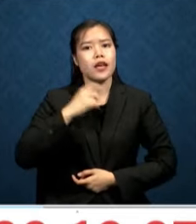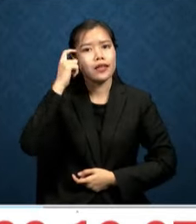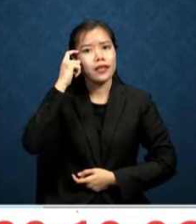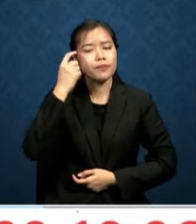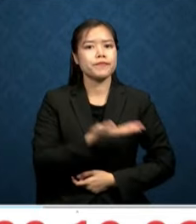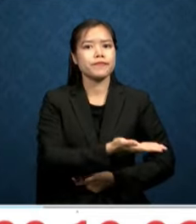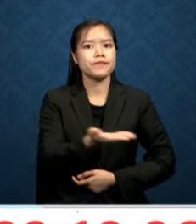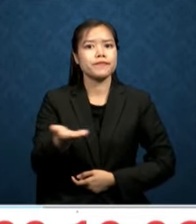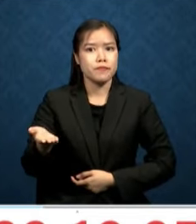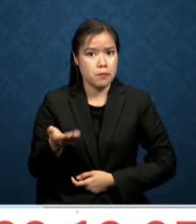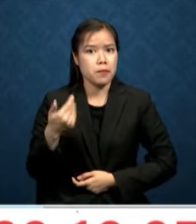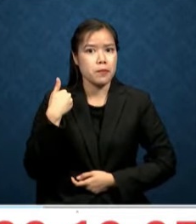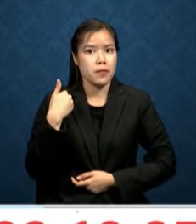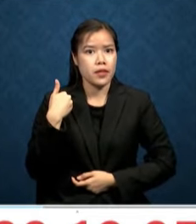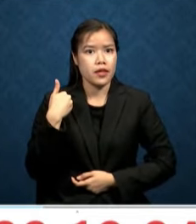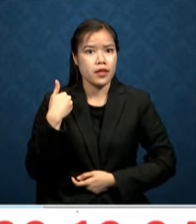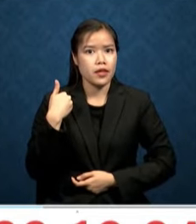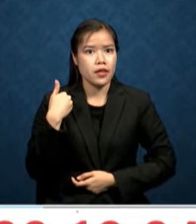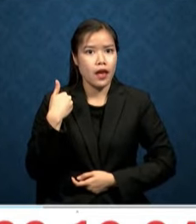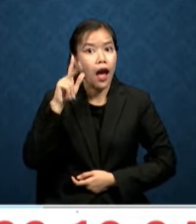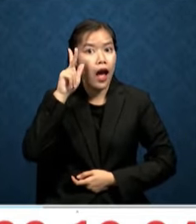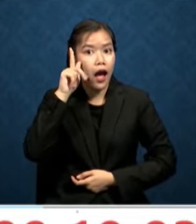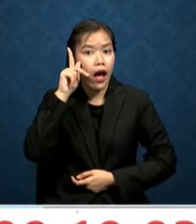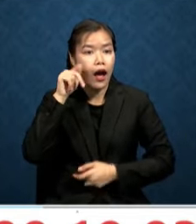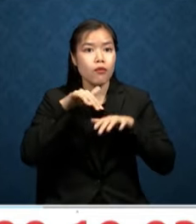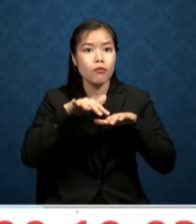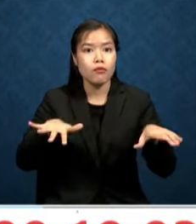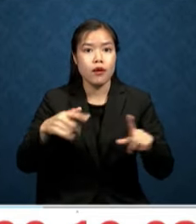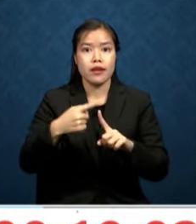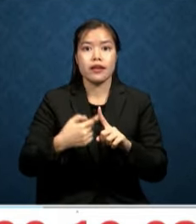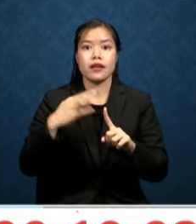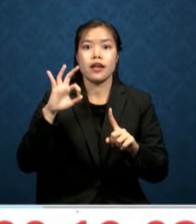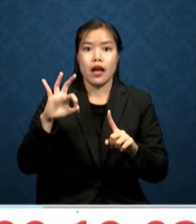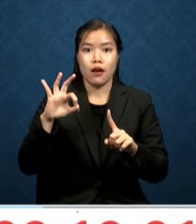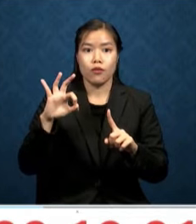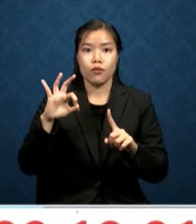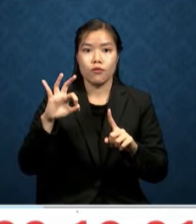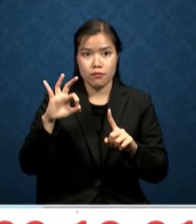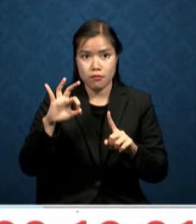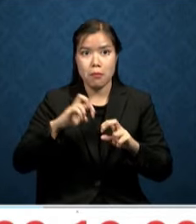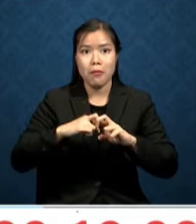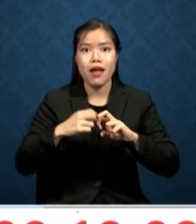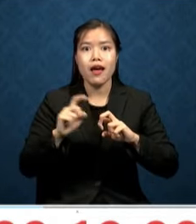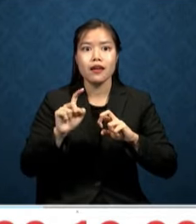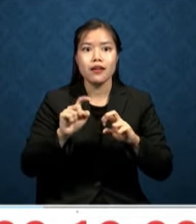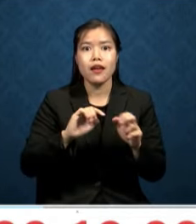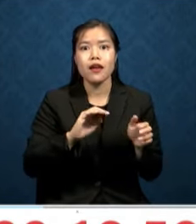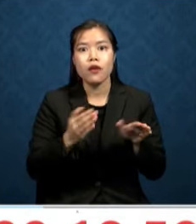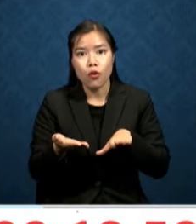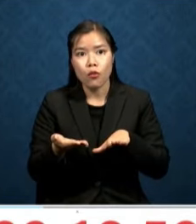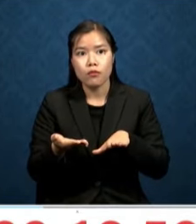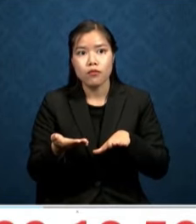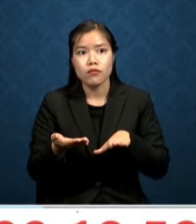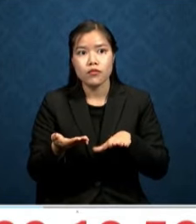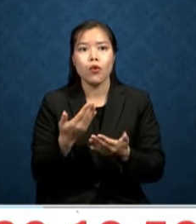านนะฮะก็ได้ติดตามข่าวครับก็คือช่วงเดือนกันยายนเนี่ยมีปัญหาเรื่องของการล่มของบอร์ด